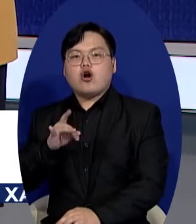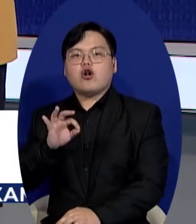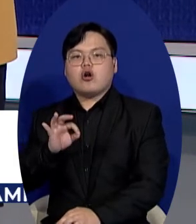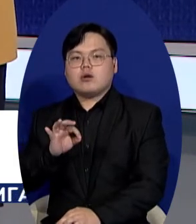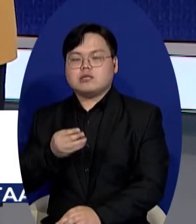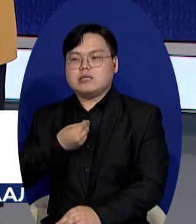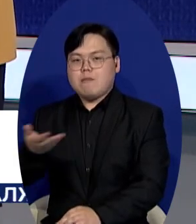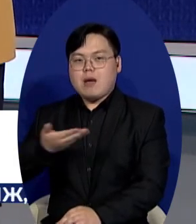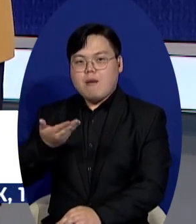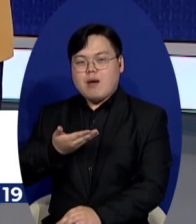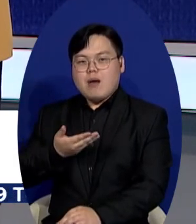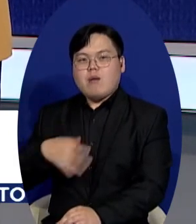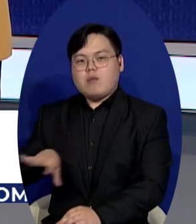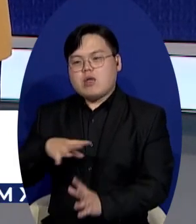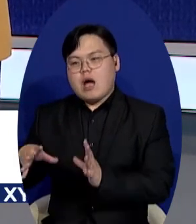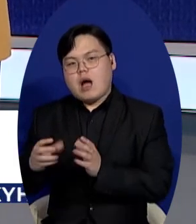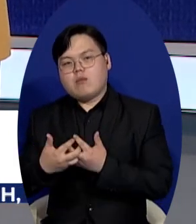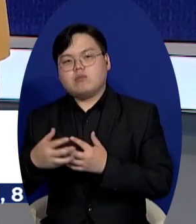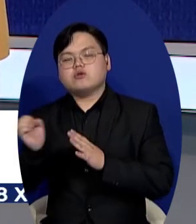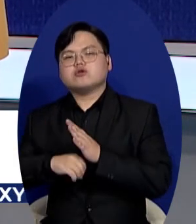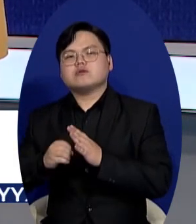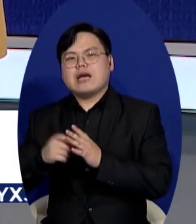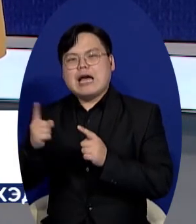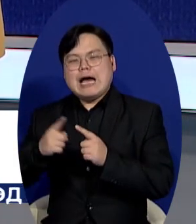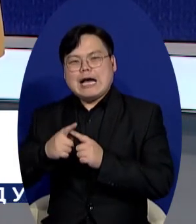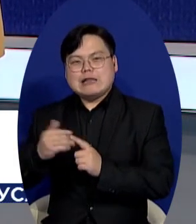оруулагчдад ээлтэй байх ёстойг хатуухан сануулж байна гэдгийг